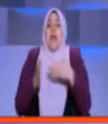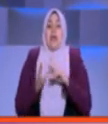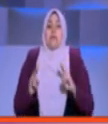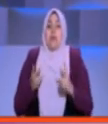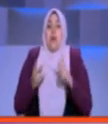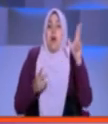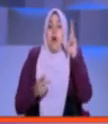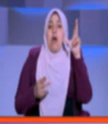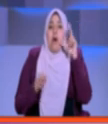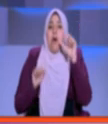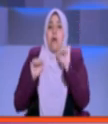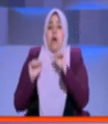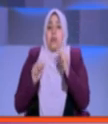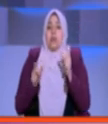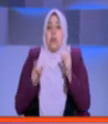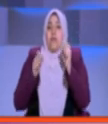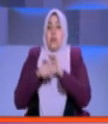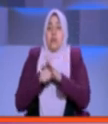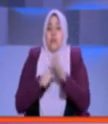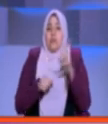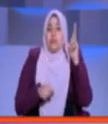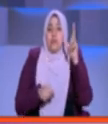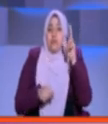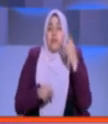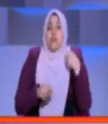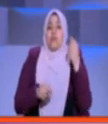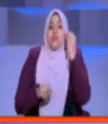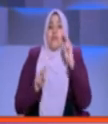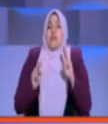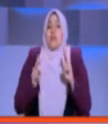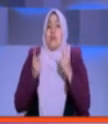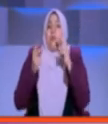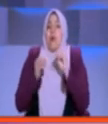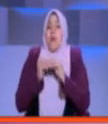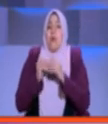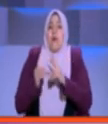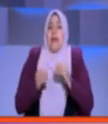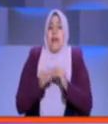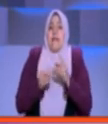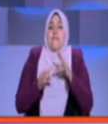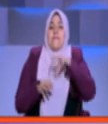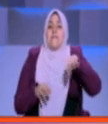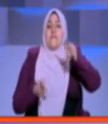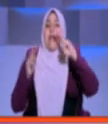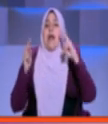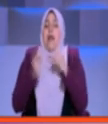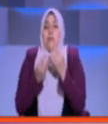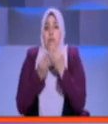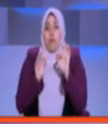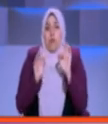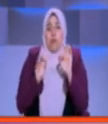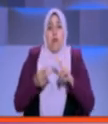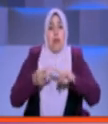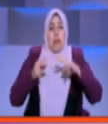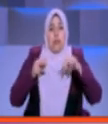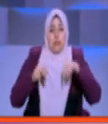أوقاتا. البداية ستكون مع إطلالة لأبرز تطورات مؤشر فيروس كورونا المستجد حول العالم، تحديدا سنتحول إلى